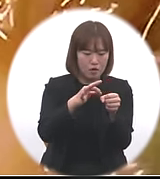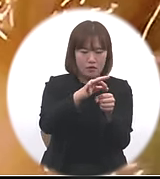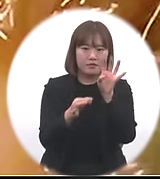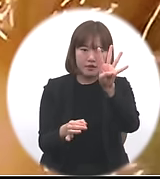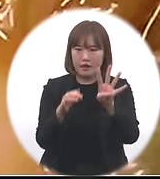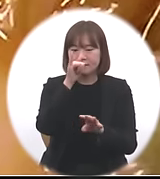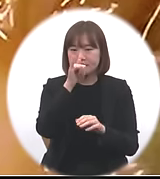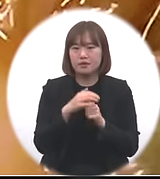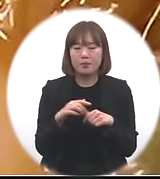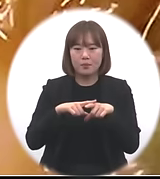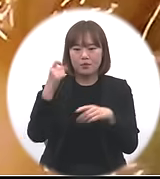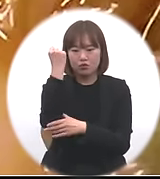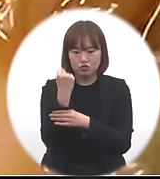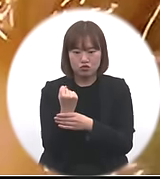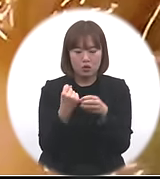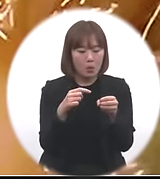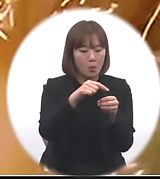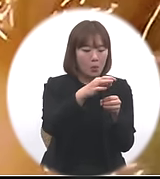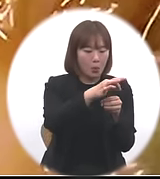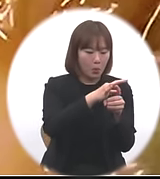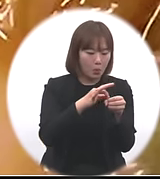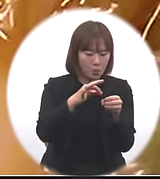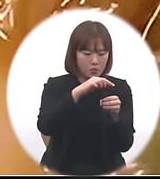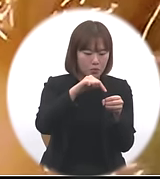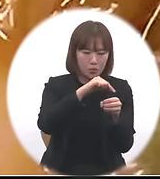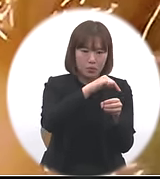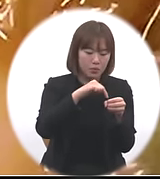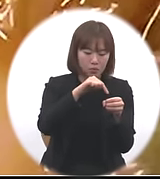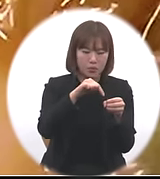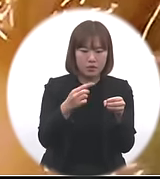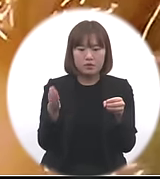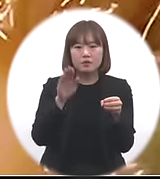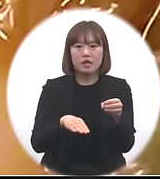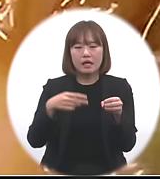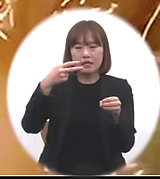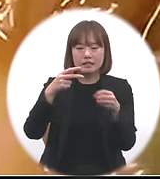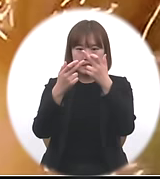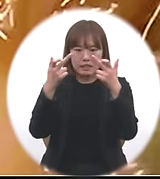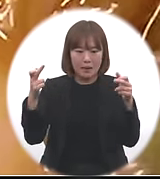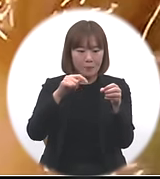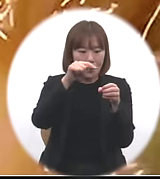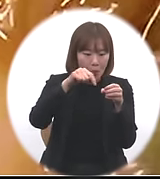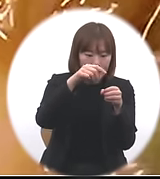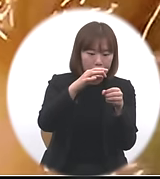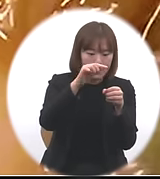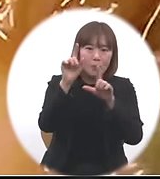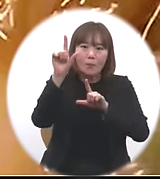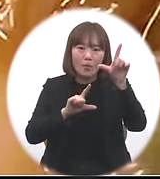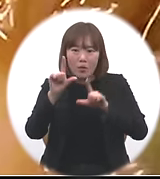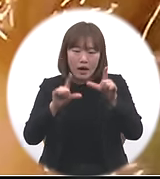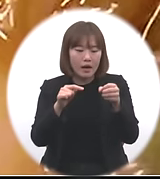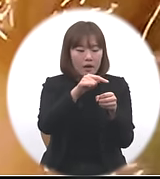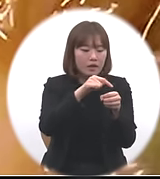있습니다. 보통 충치는 골짜기 같은 데 생기죠. 산봉우리에서 생기는 게 아니고요. 그런데 지금은 산봉우리 네 개가 전부